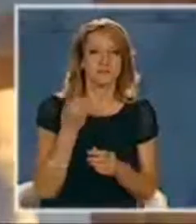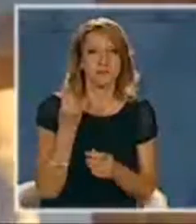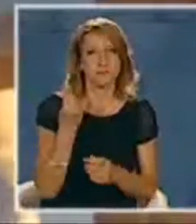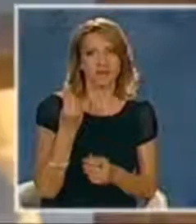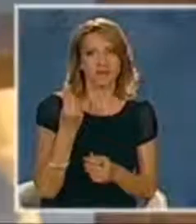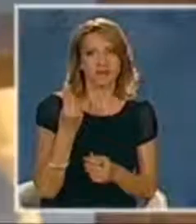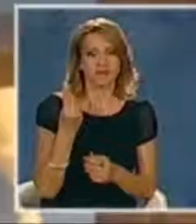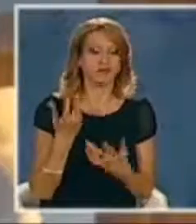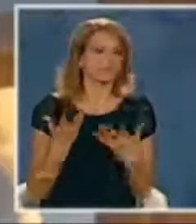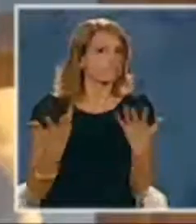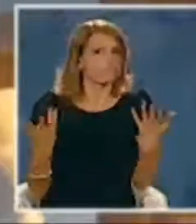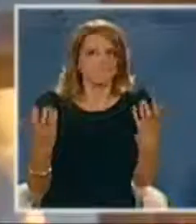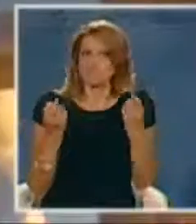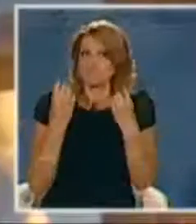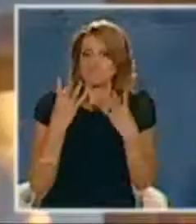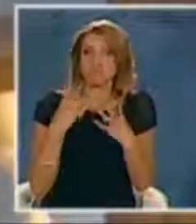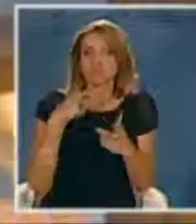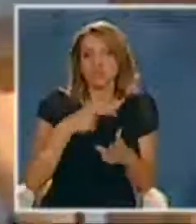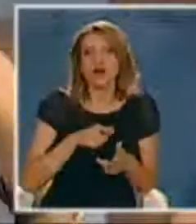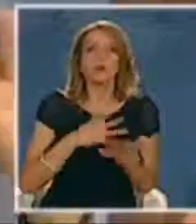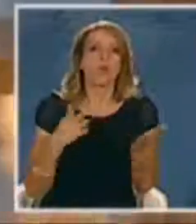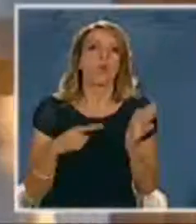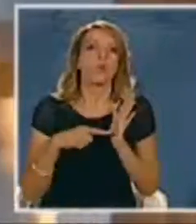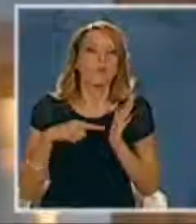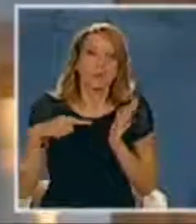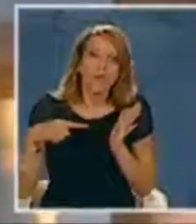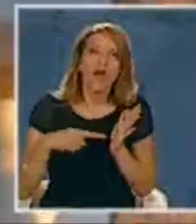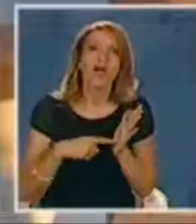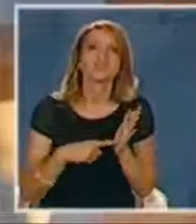е супер, супер показателно.